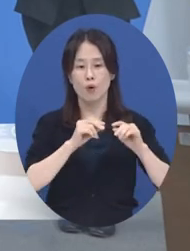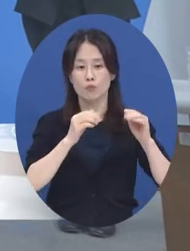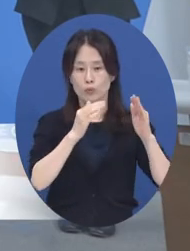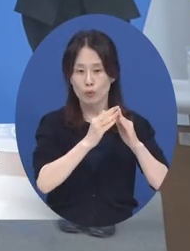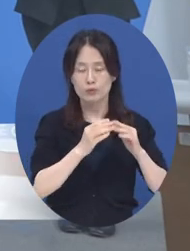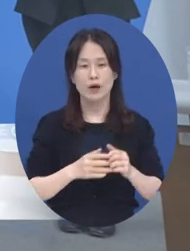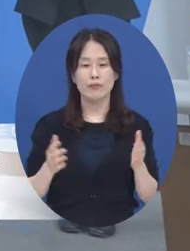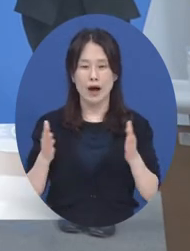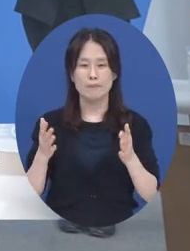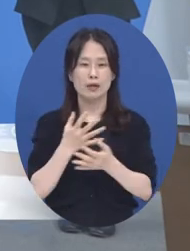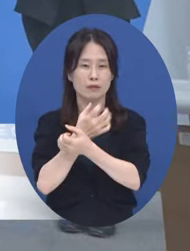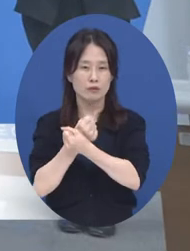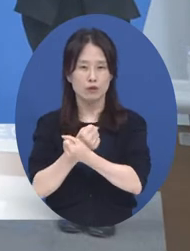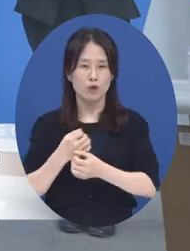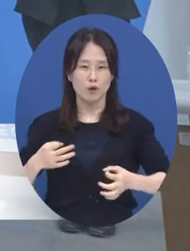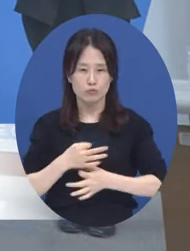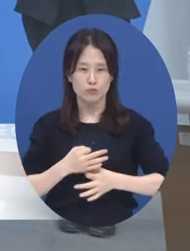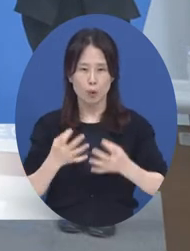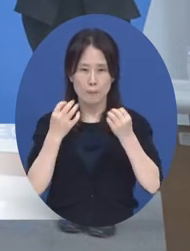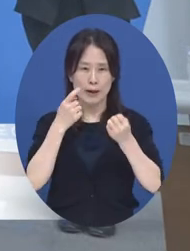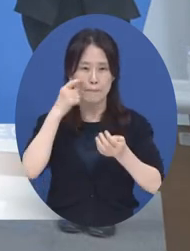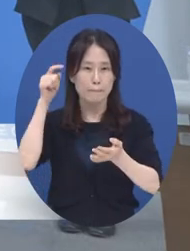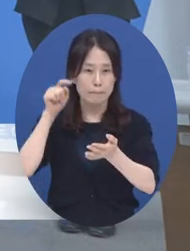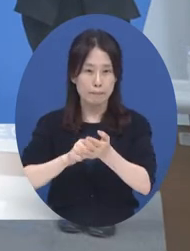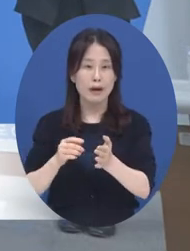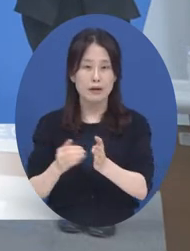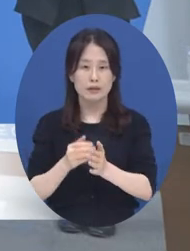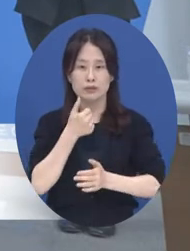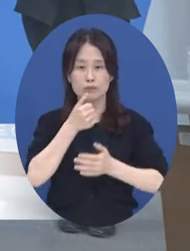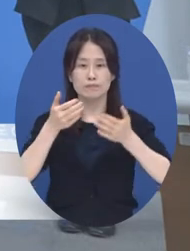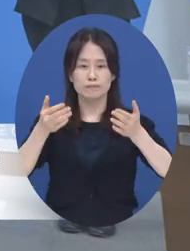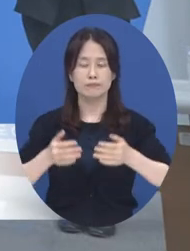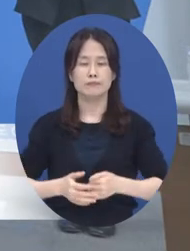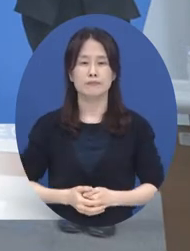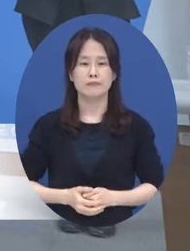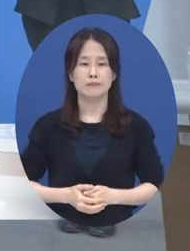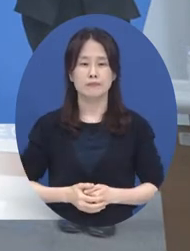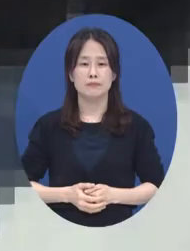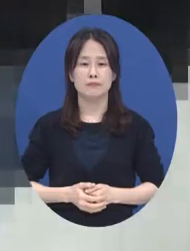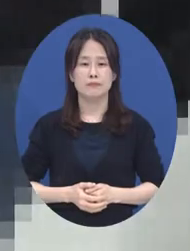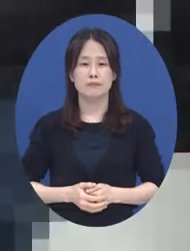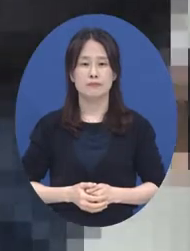아파트 부정청약을 무더기로 적발했습니다. 최창순 기자가 보도합니다.